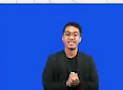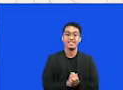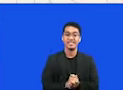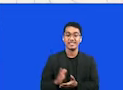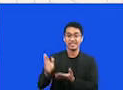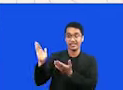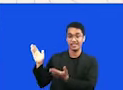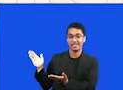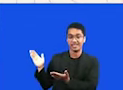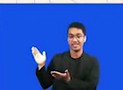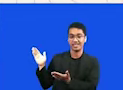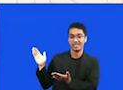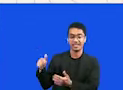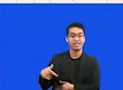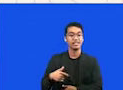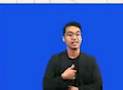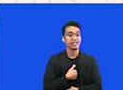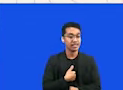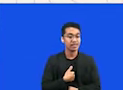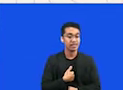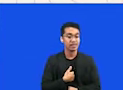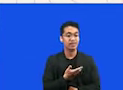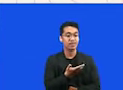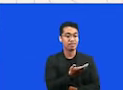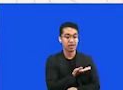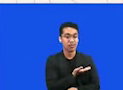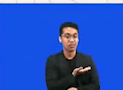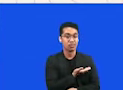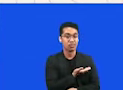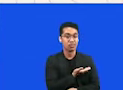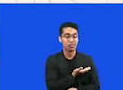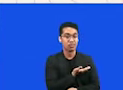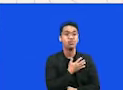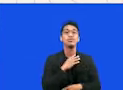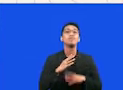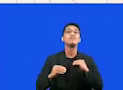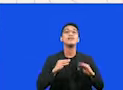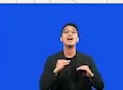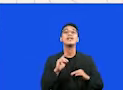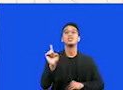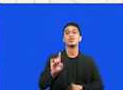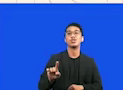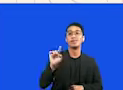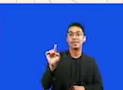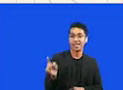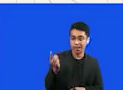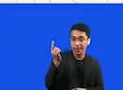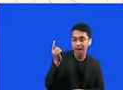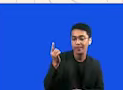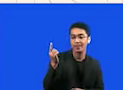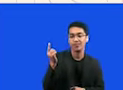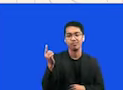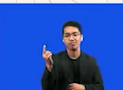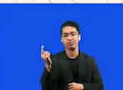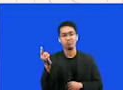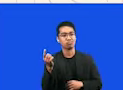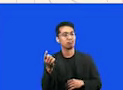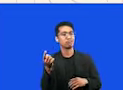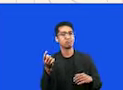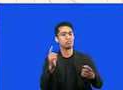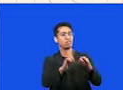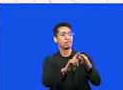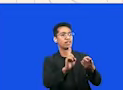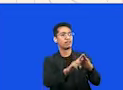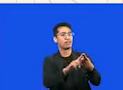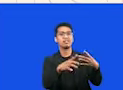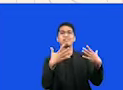pertama saya ee mau membahas dulu yang pertama mereka yang berharap kepada Tuhan berjalan tanpa